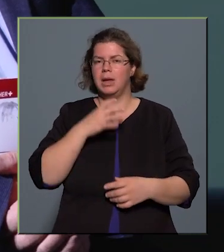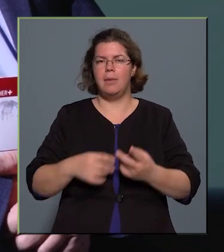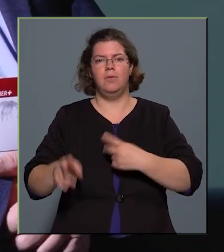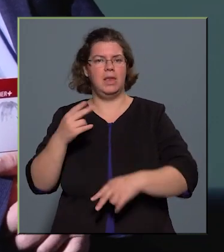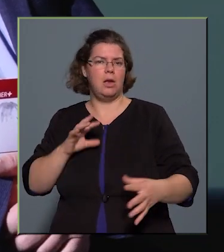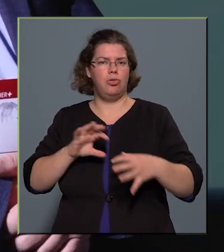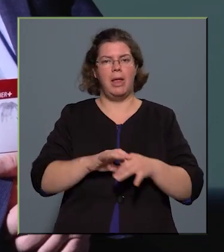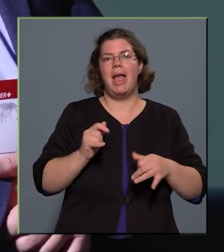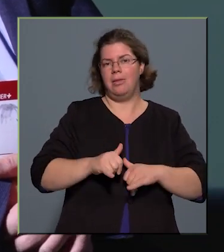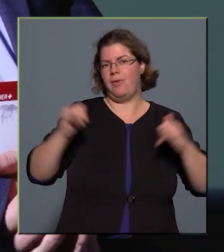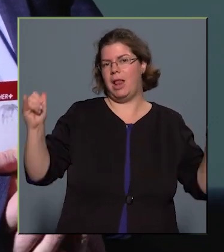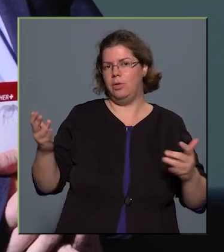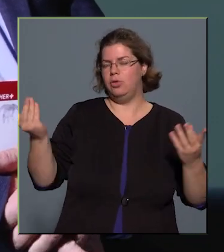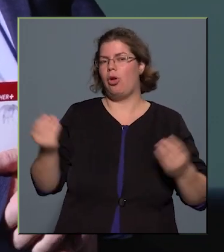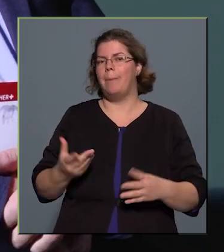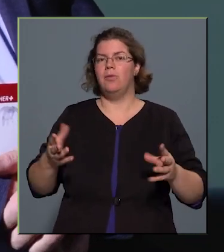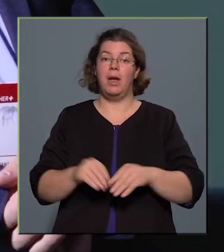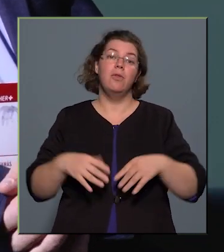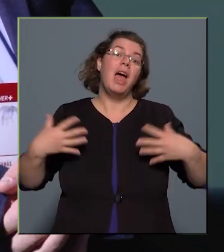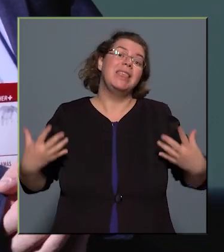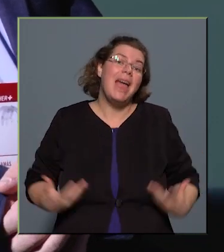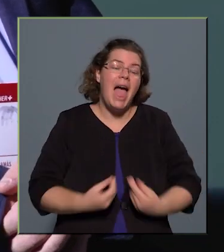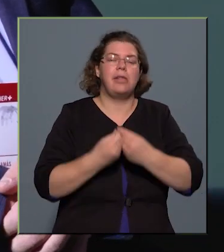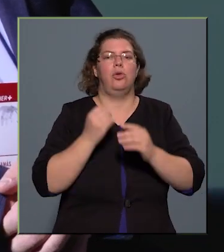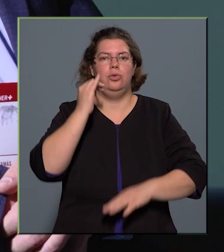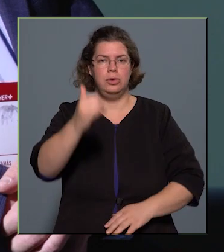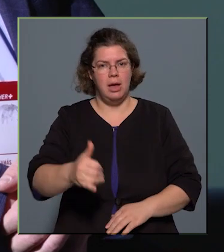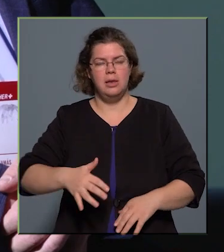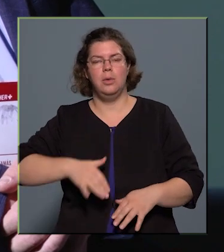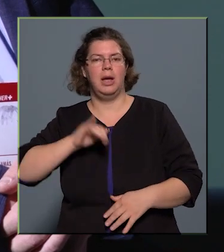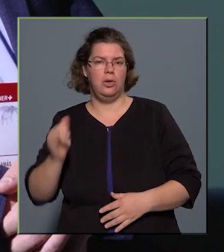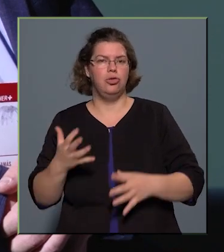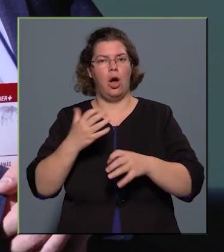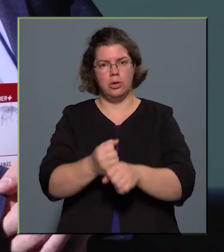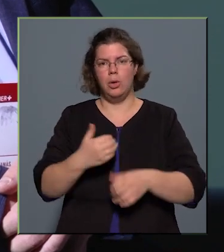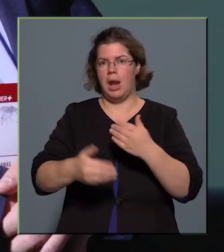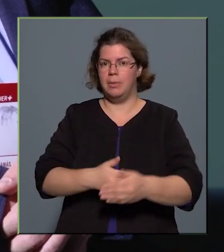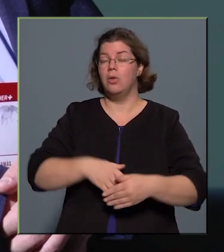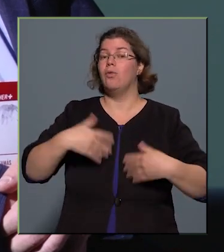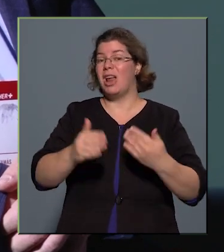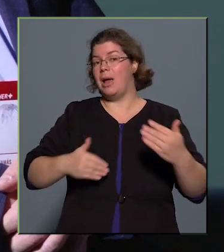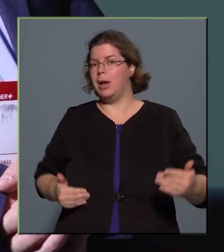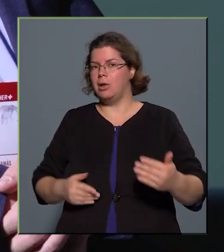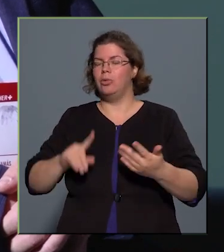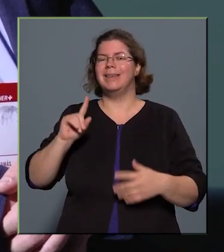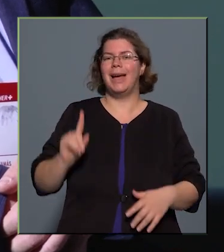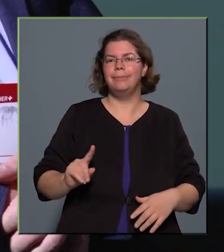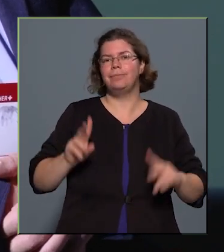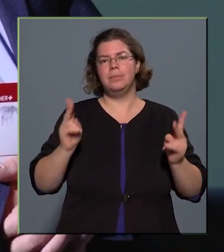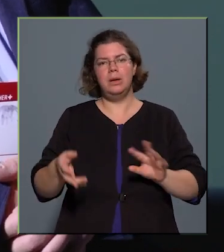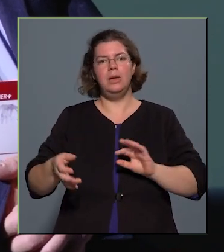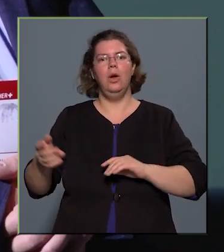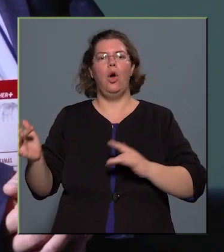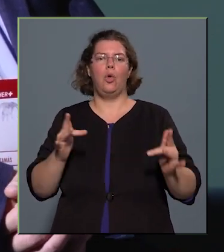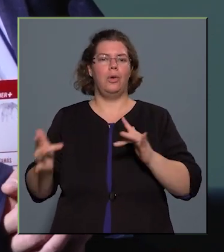visszacsatolva, ez egy fejlődés, amivel vagy együtt utazunk, és tartjuk vele a lépést, vagy lemaradunk, de akkor viszont a